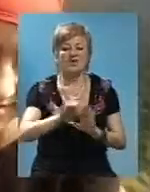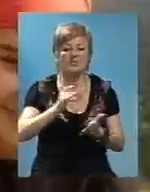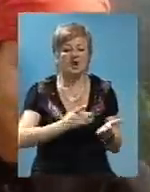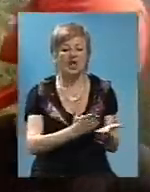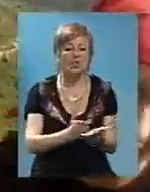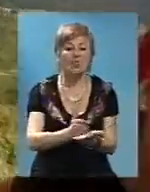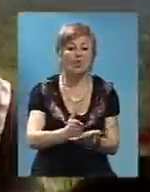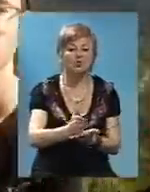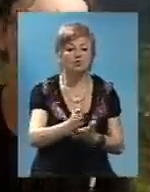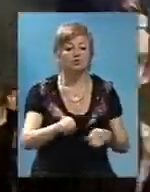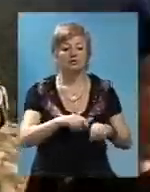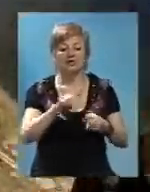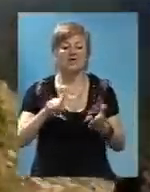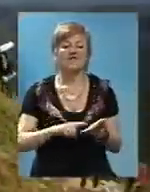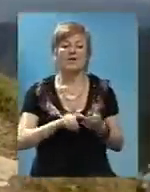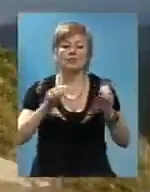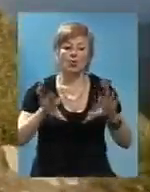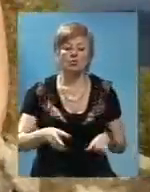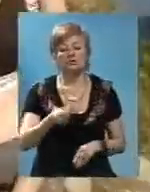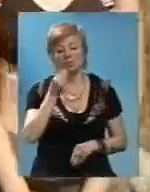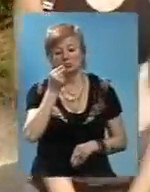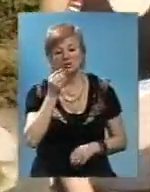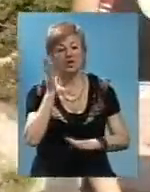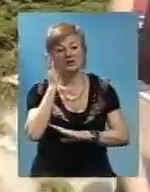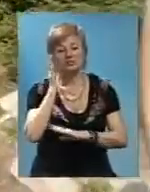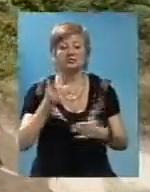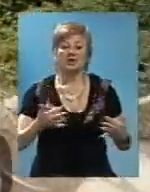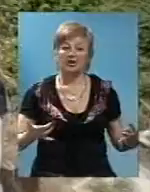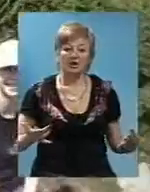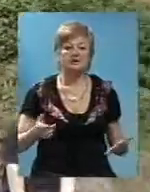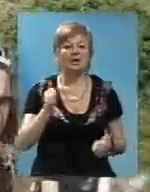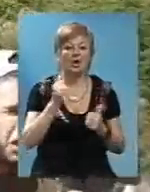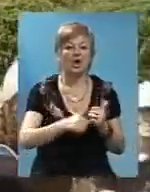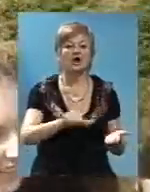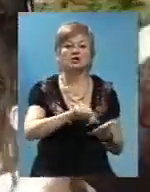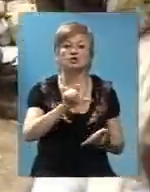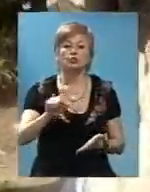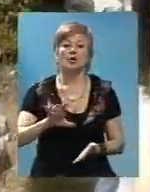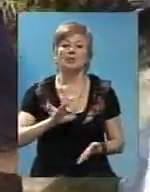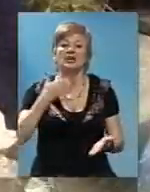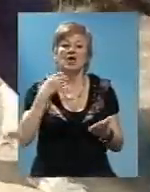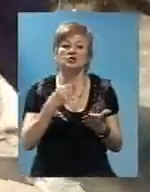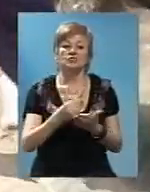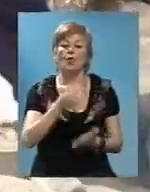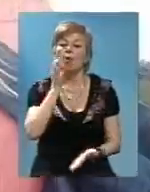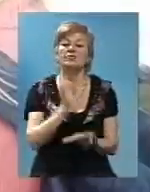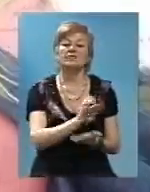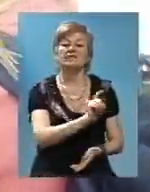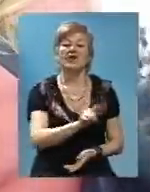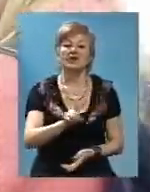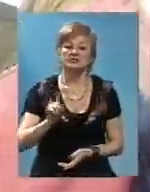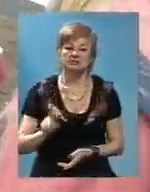вирішували супутні питання, як то переїзд, проживання, харчування та інші. У кожного з учасників проєкту була своя зона відповідальності. Це